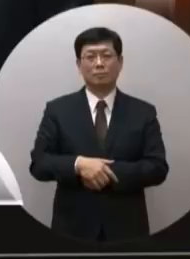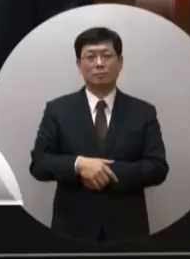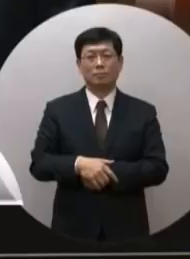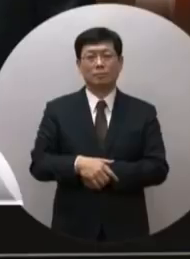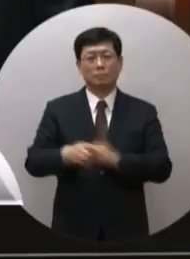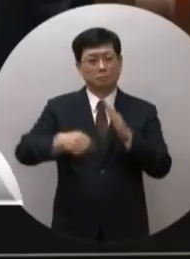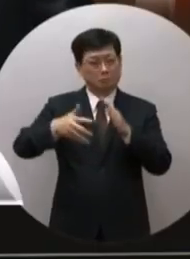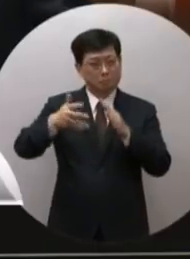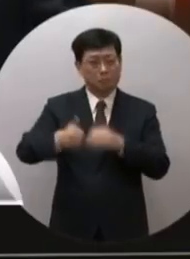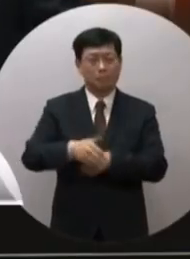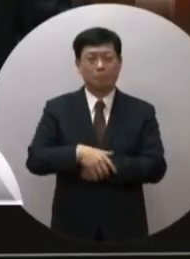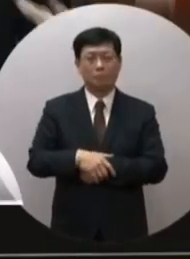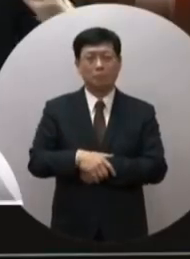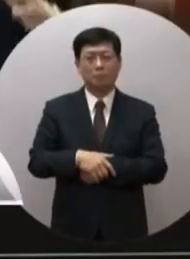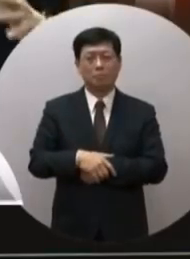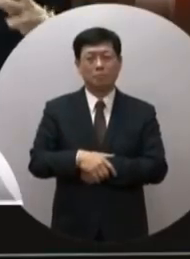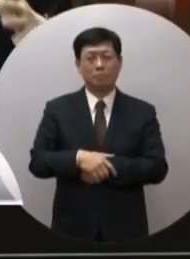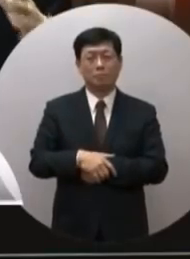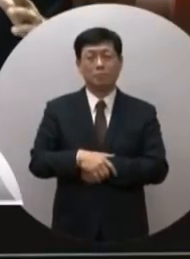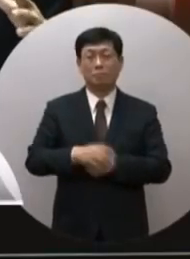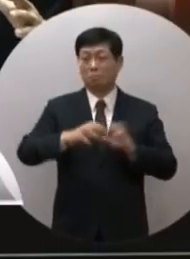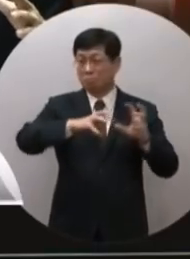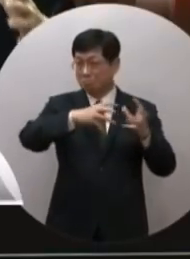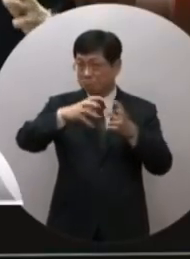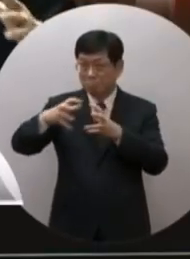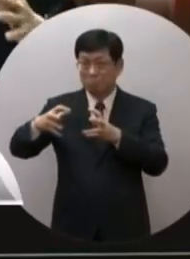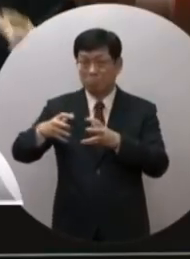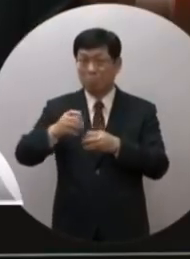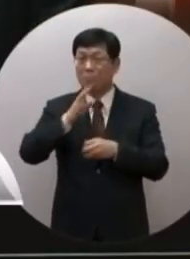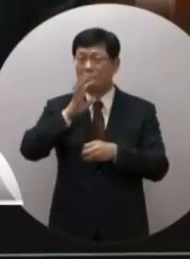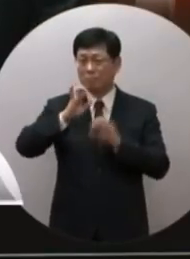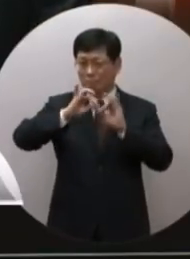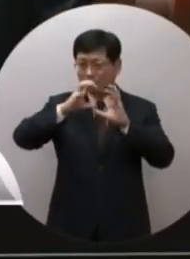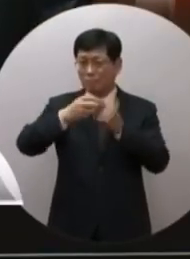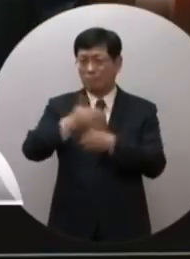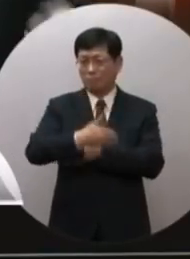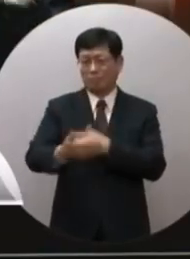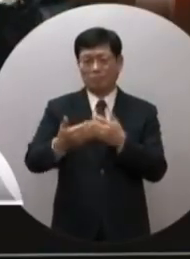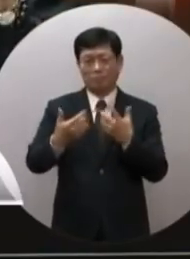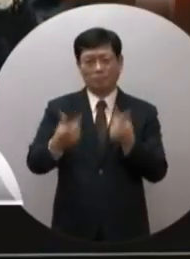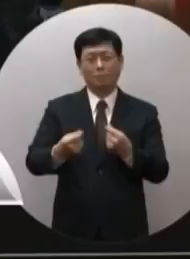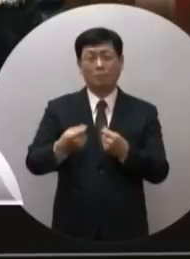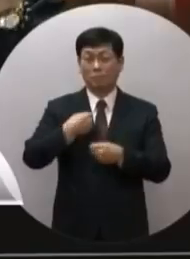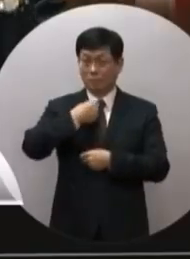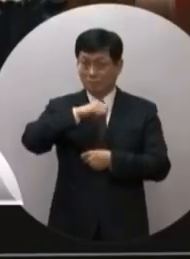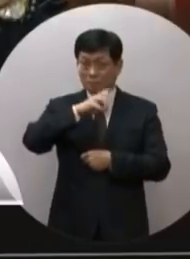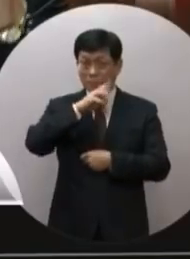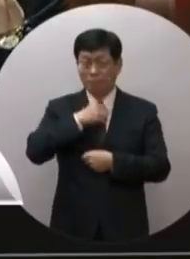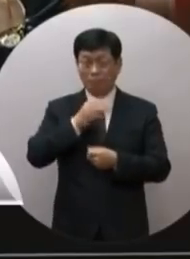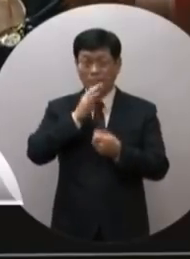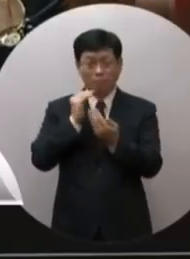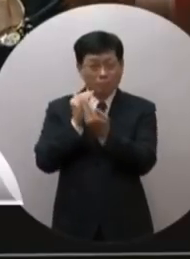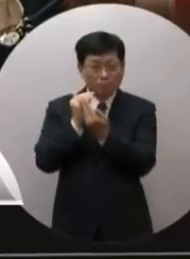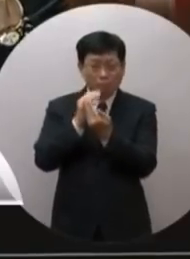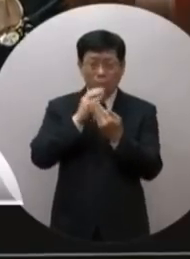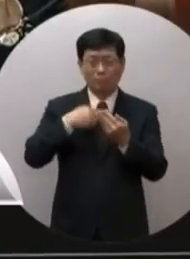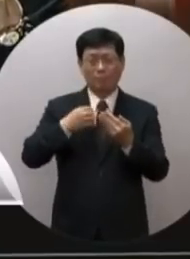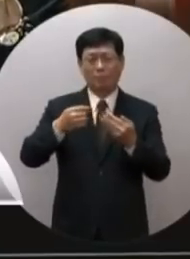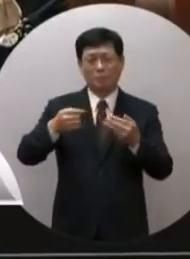院长啊，全世界是一个地球村，台湾是一个浅碟型的市